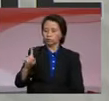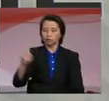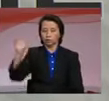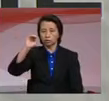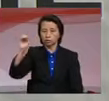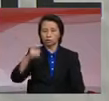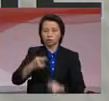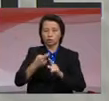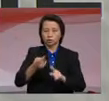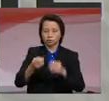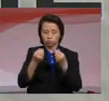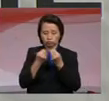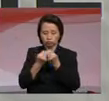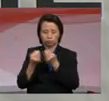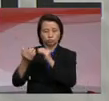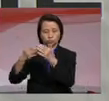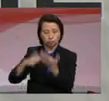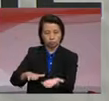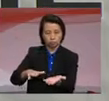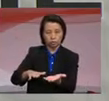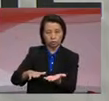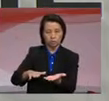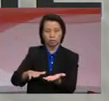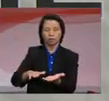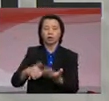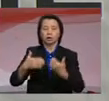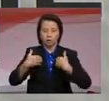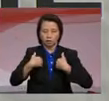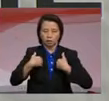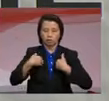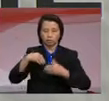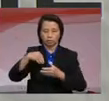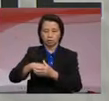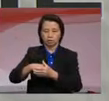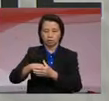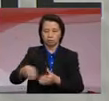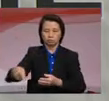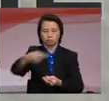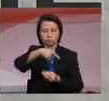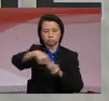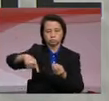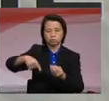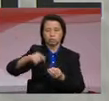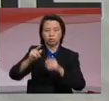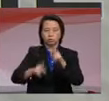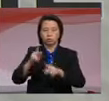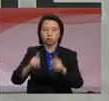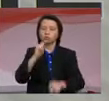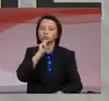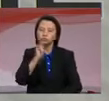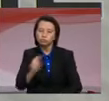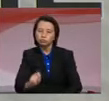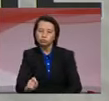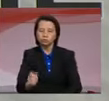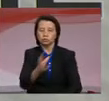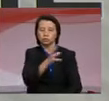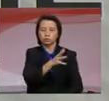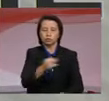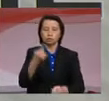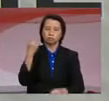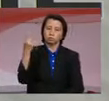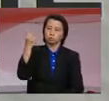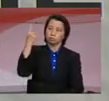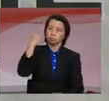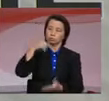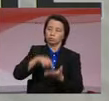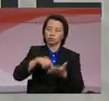69.1% daripada jumlah kematian COVID-19 di Malaysia adalah dalam kalangan golongan warga emas. Tambahan pula, baru-baru